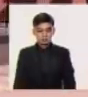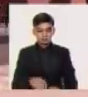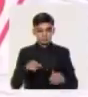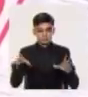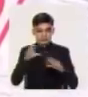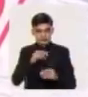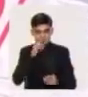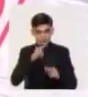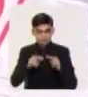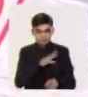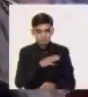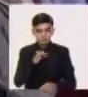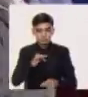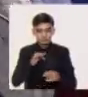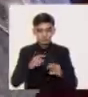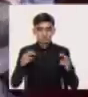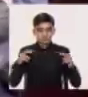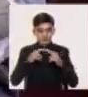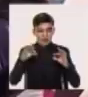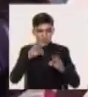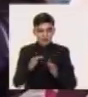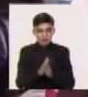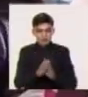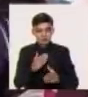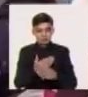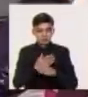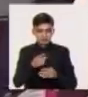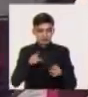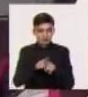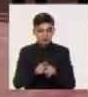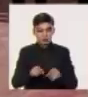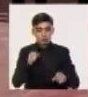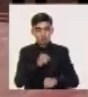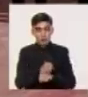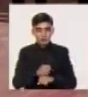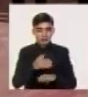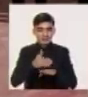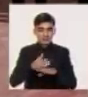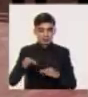Рискнули и все потеряли. Жертвы финансовой пирамиды просят приостановить выплаты по кредитам.